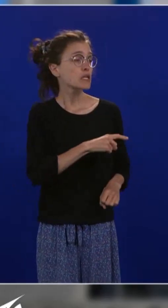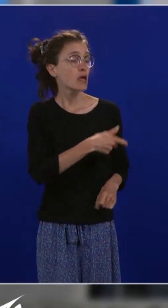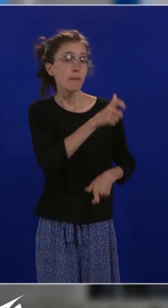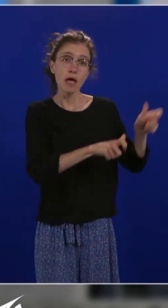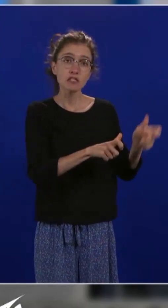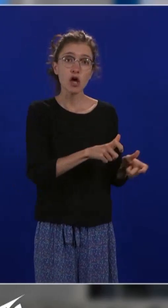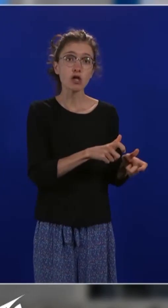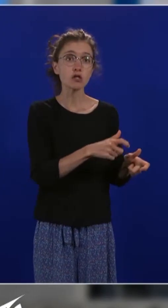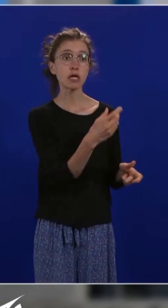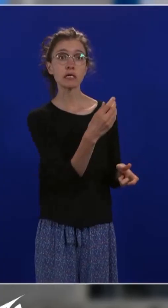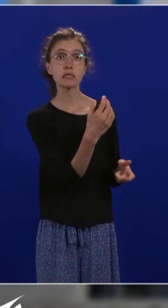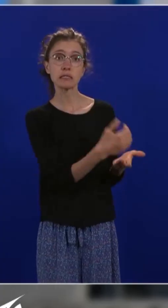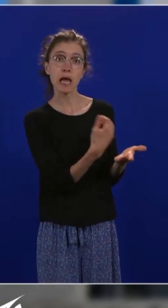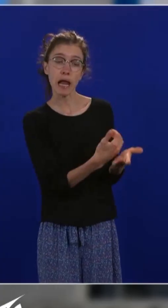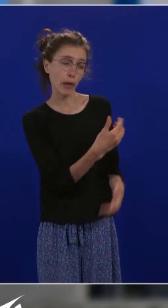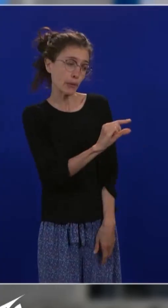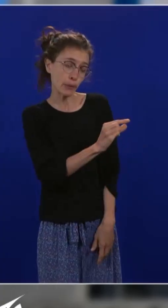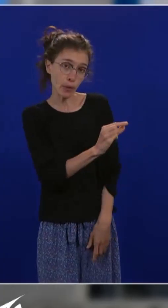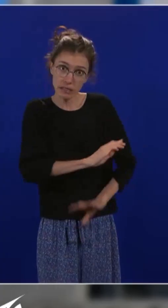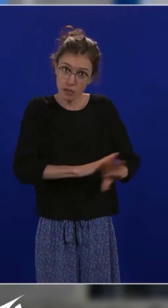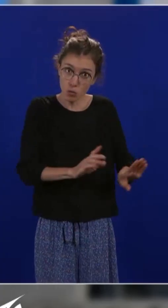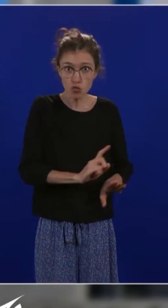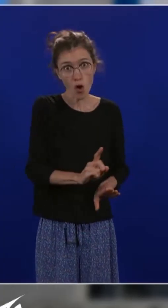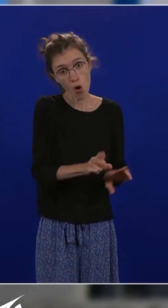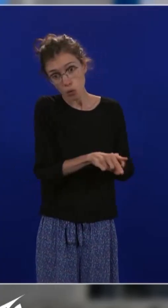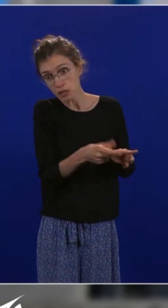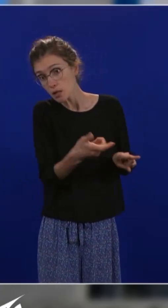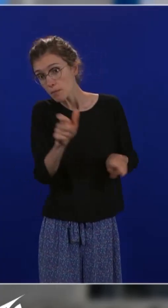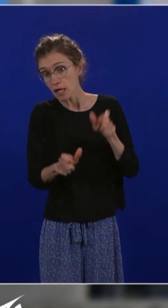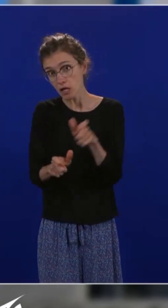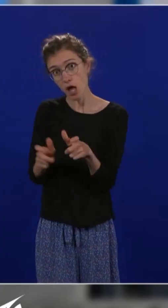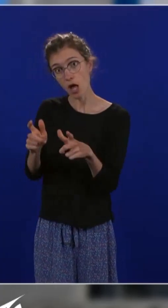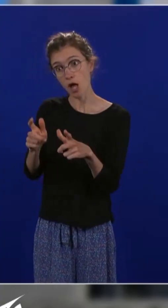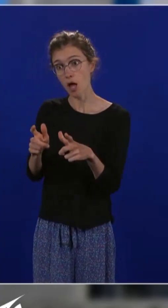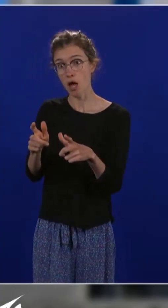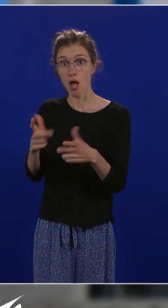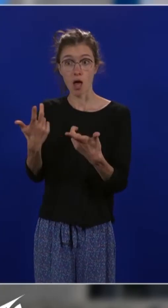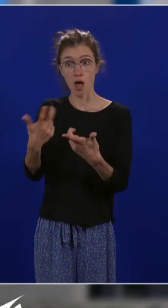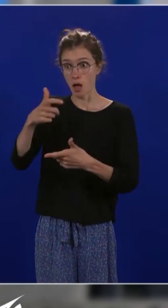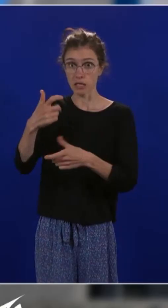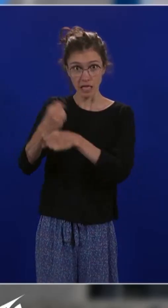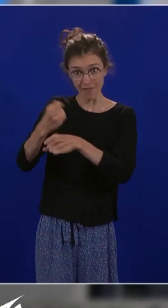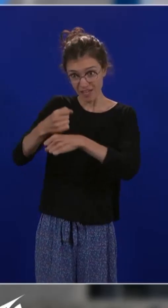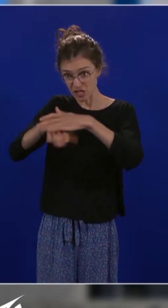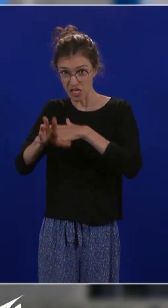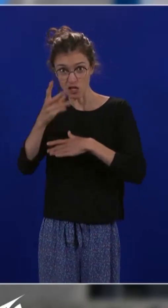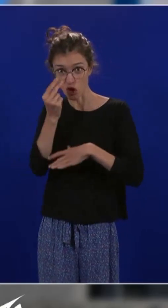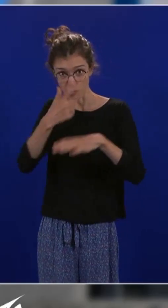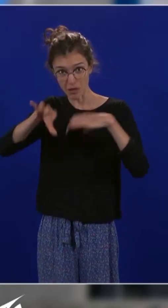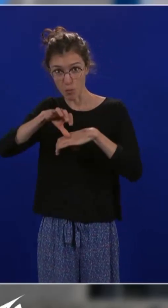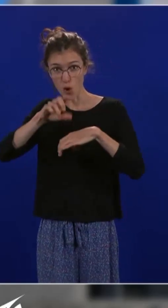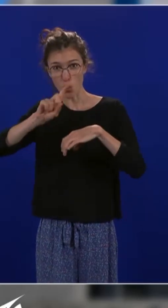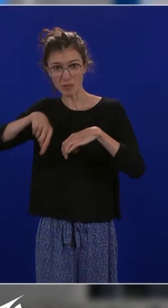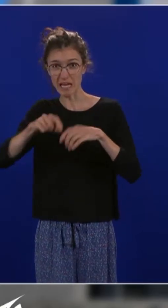qui n'arrivent plus à se loger à moins de 40 km de leur lieu de travail. Les chaleurs de ces